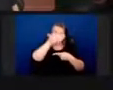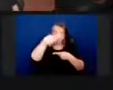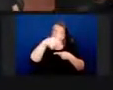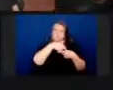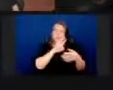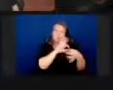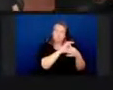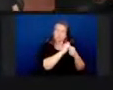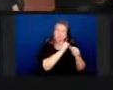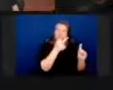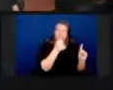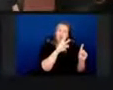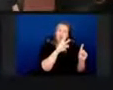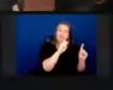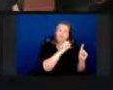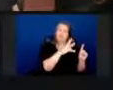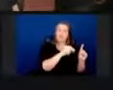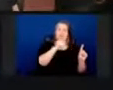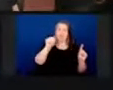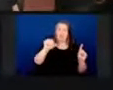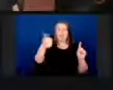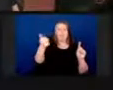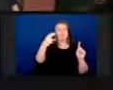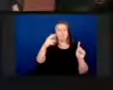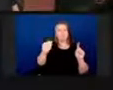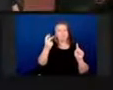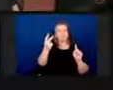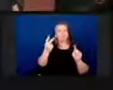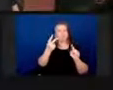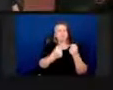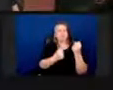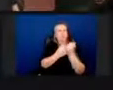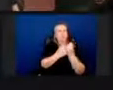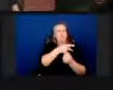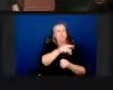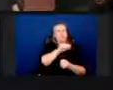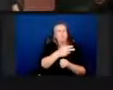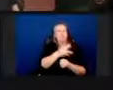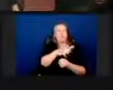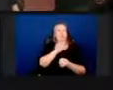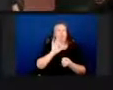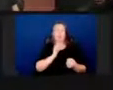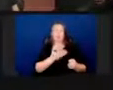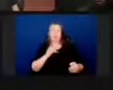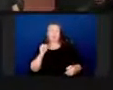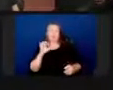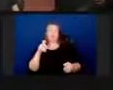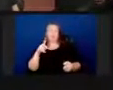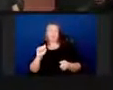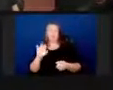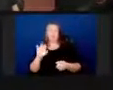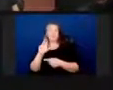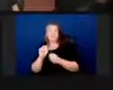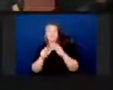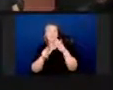Hapa pia tumeweza kufanya kazi pamoja na mashirika ya ndege kwa mfano, na